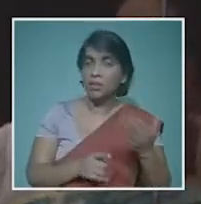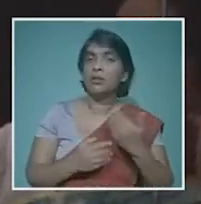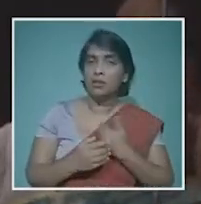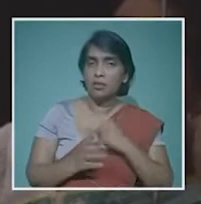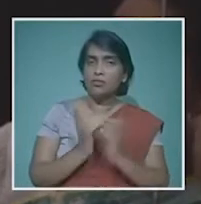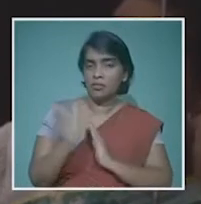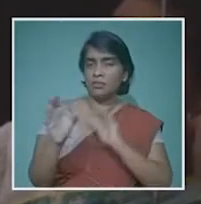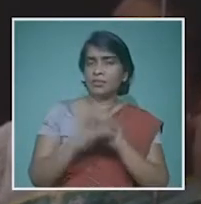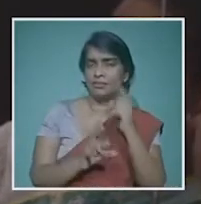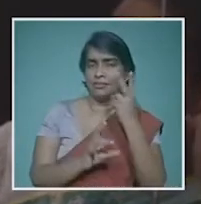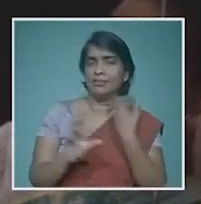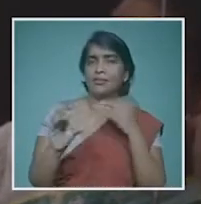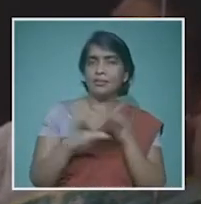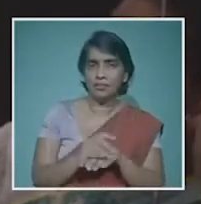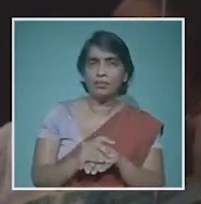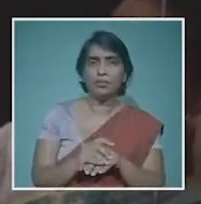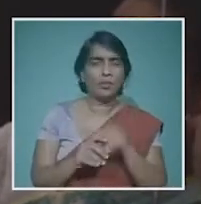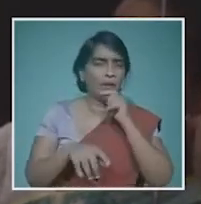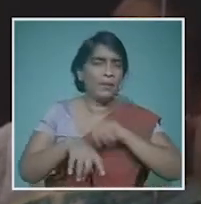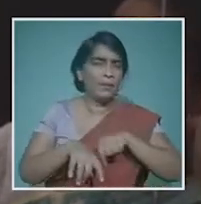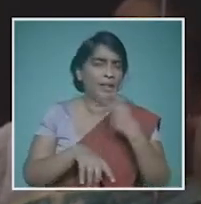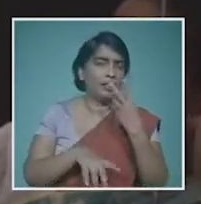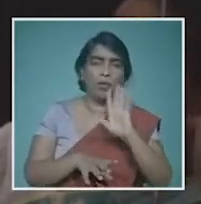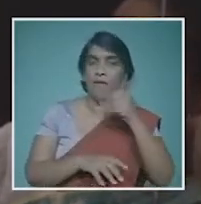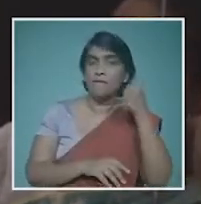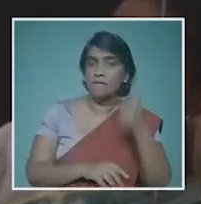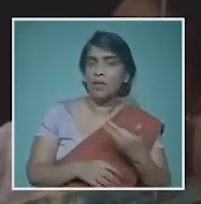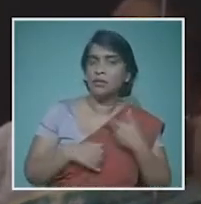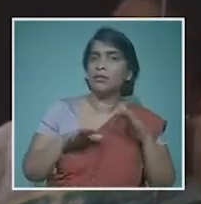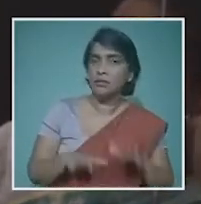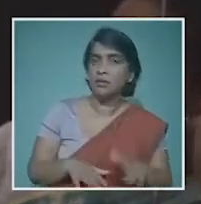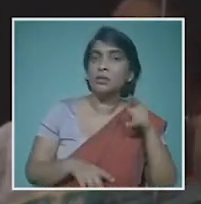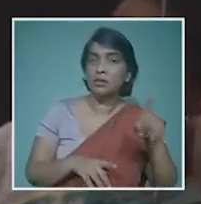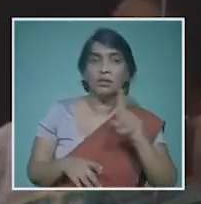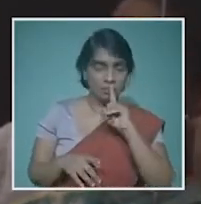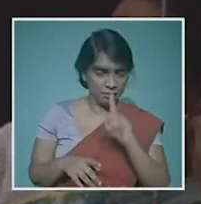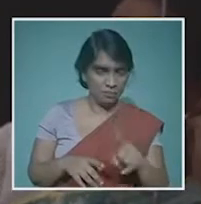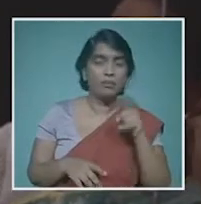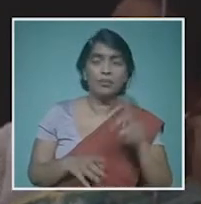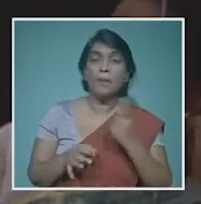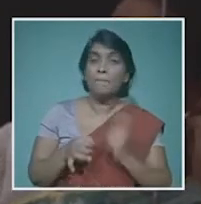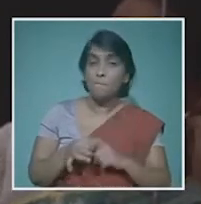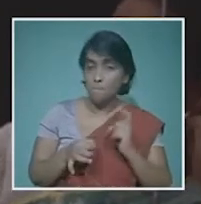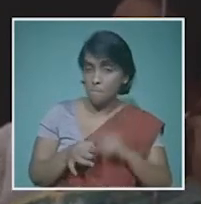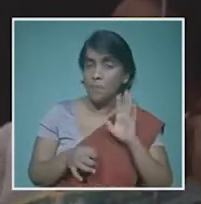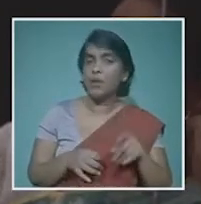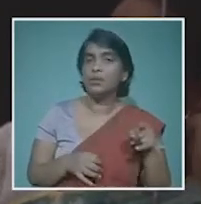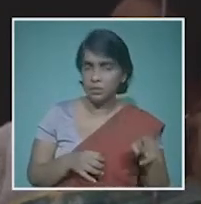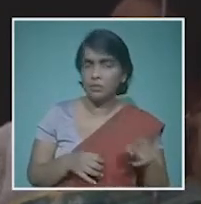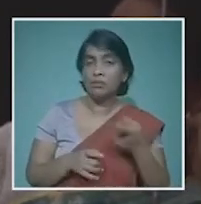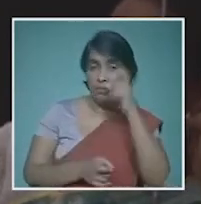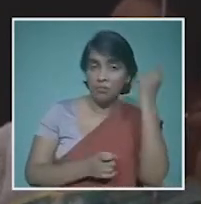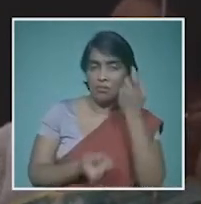මේ කමිටුවට ගියා කීප සැරයක්. බොහොම පැය දෙක තුනක් ගත කරා වැදගත් නිසා. දැන් එතන කියලා තියෙනවා මෙහෙම ප්‍රශ්නයක් තියෙනවා මේක